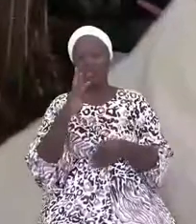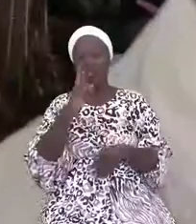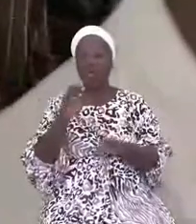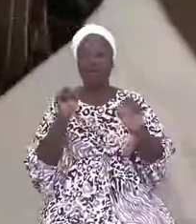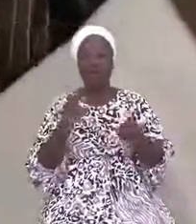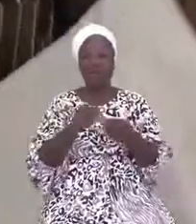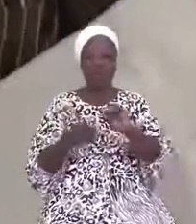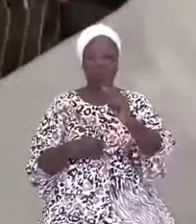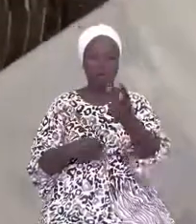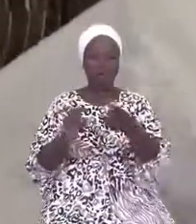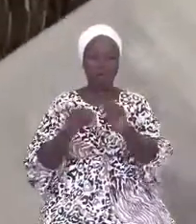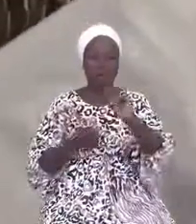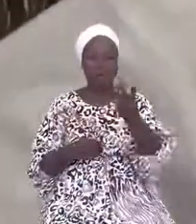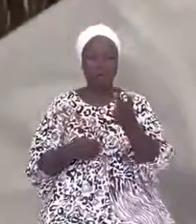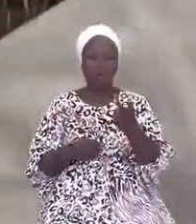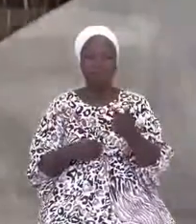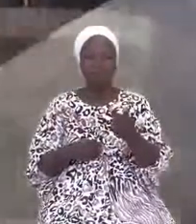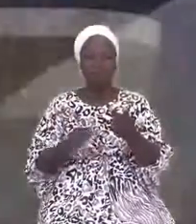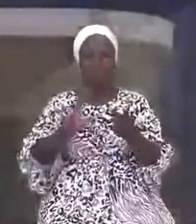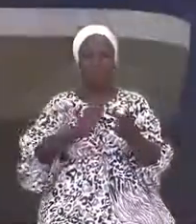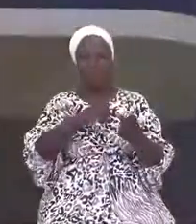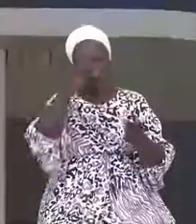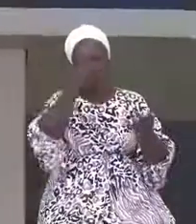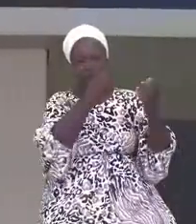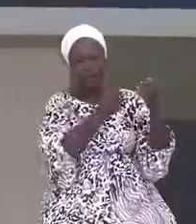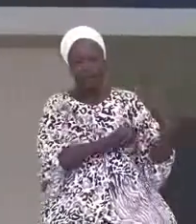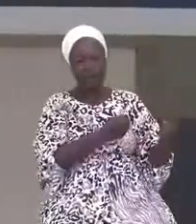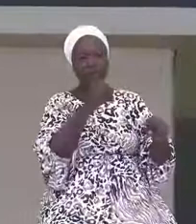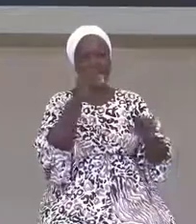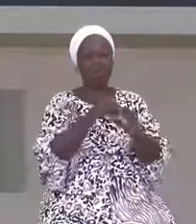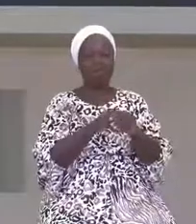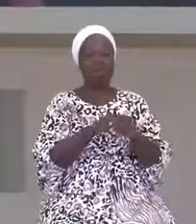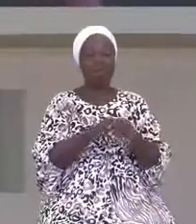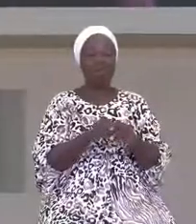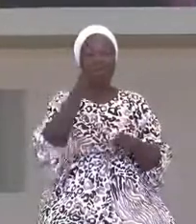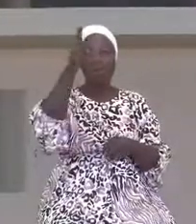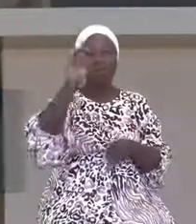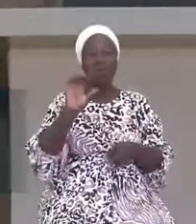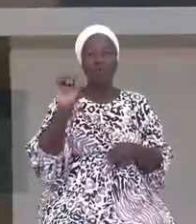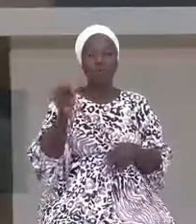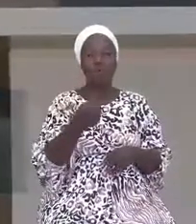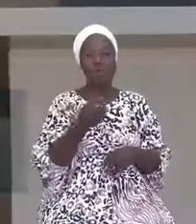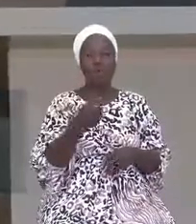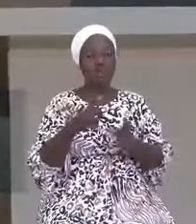Deuxième élément maintenant, notre foi en l'immense puissance de